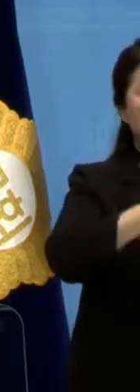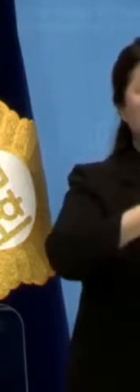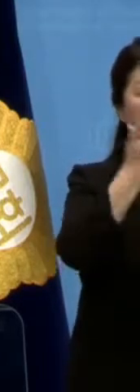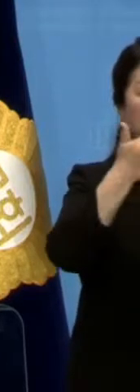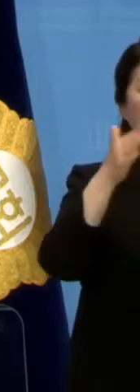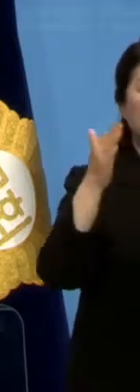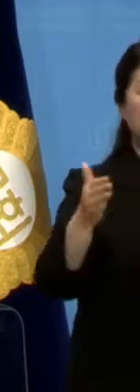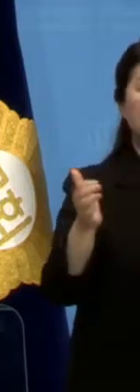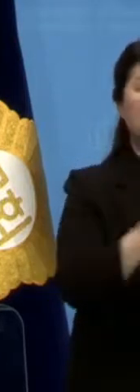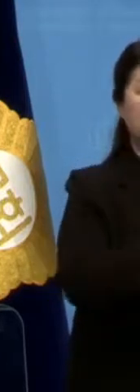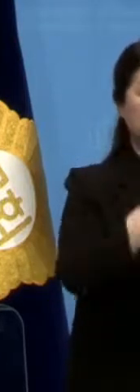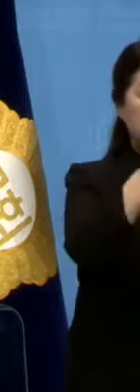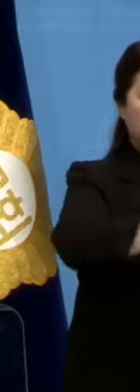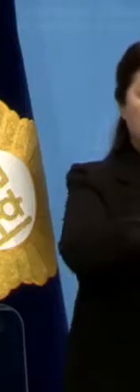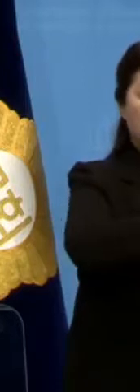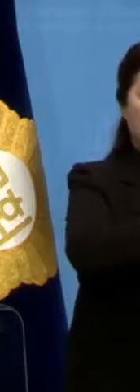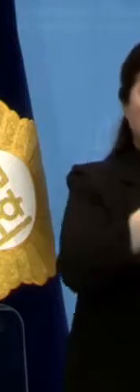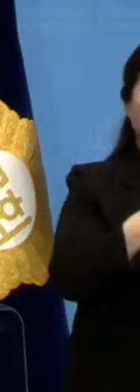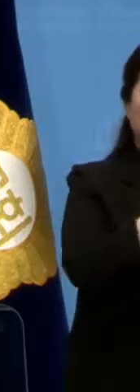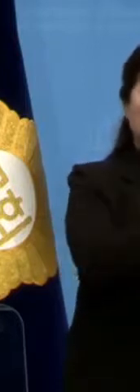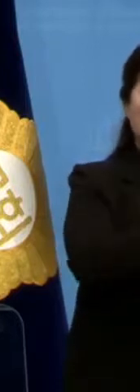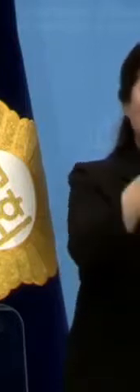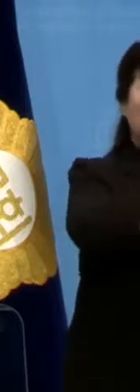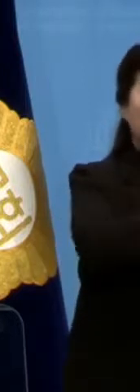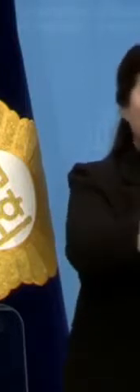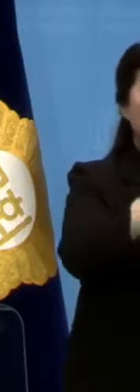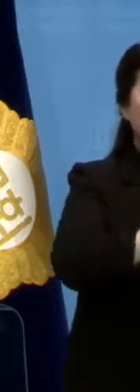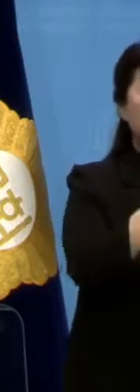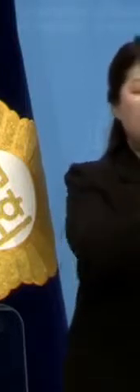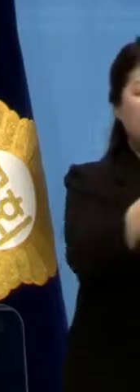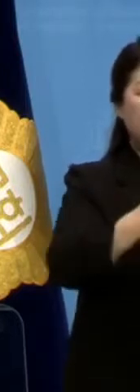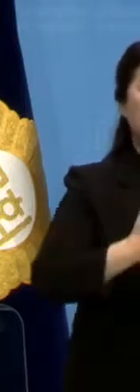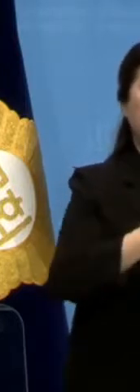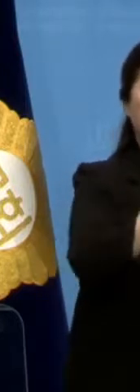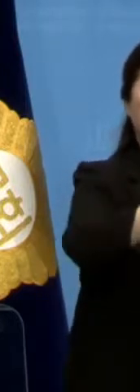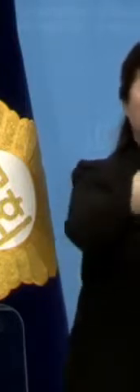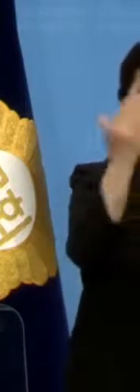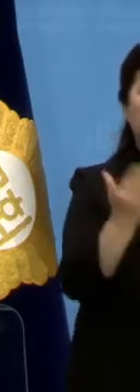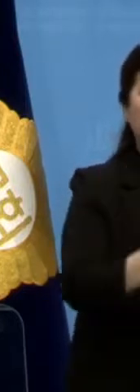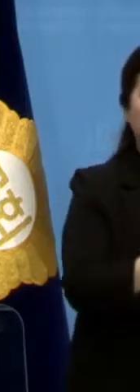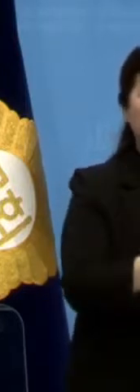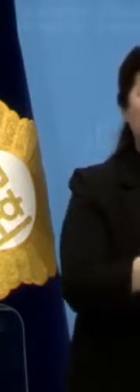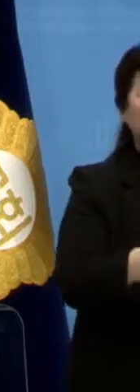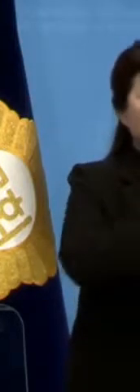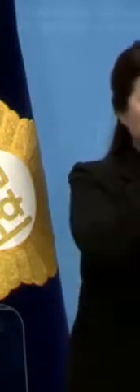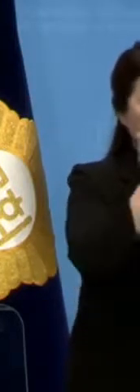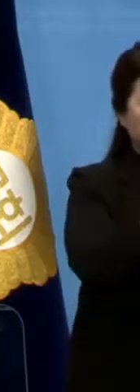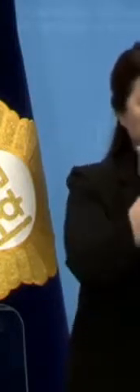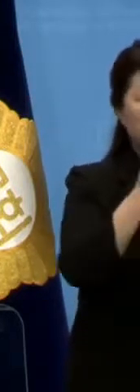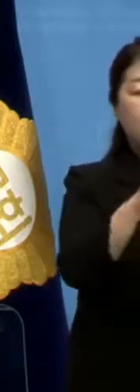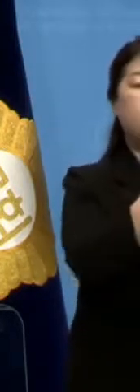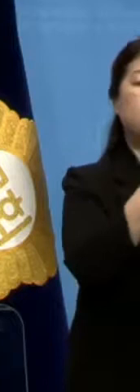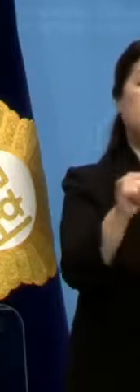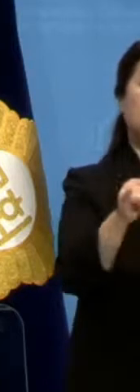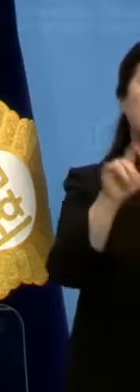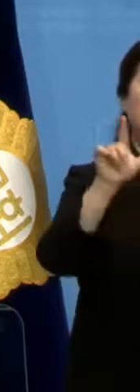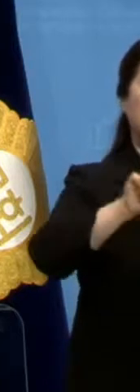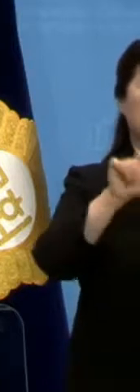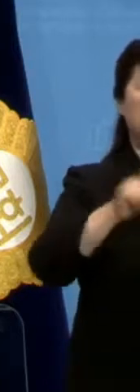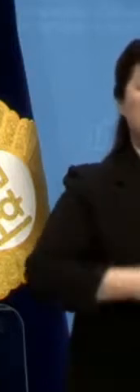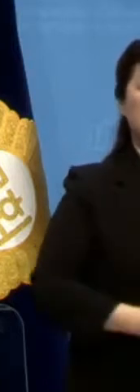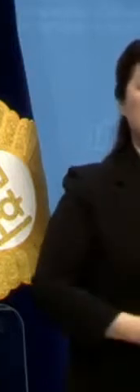한국판 뉴딜의 사업 목표, 추진 주체, 추진 계획, 진행 경과 모두가 불명확하거나 부실하기